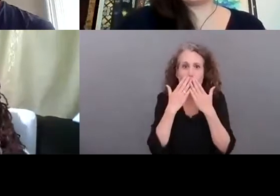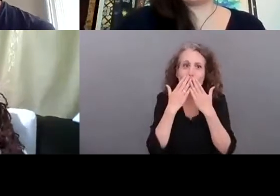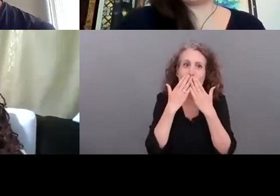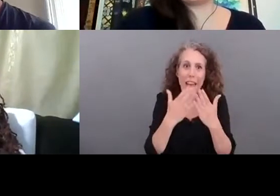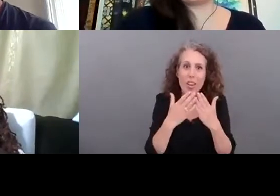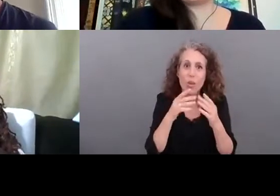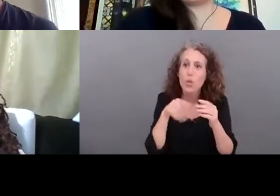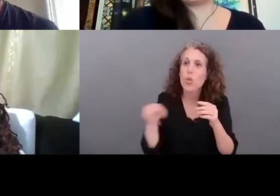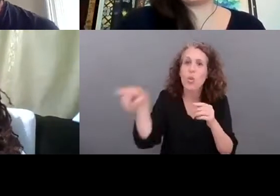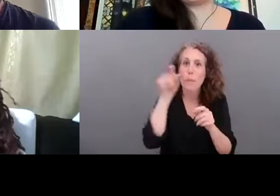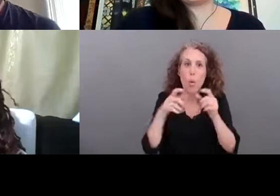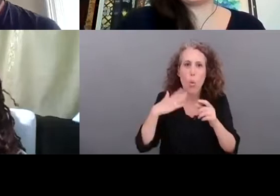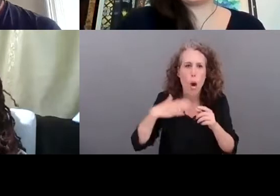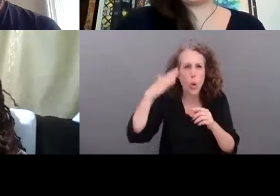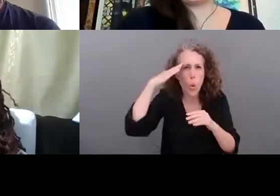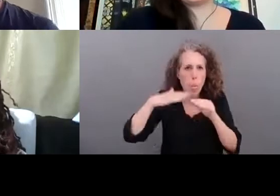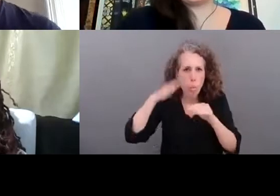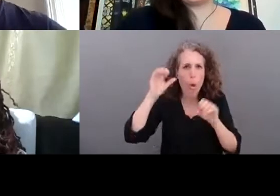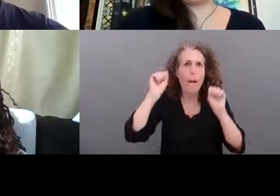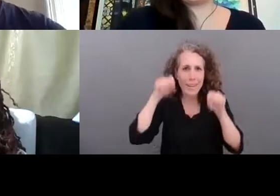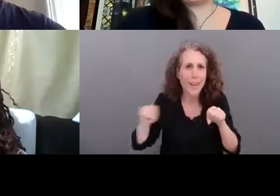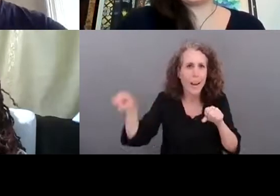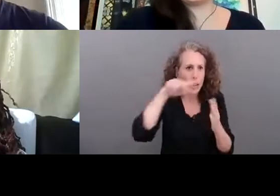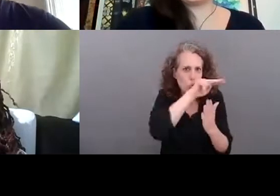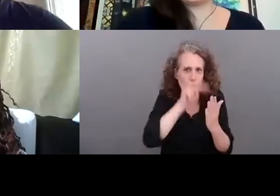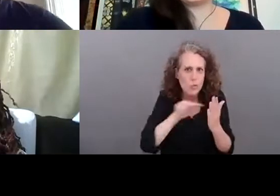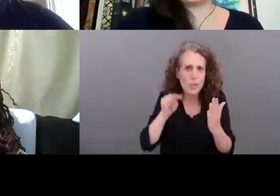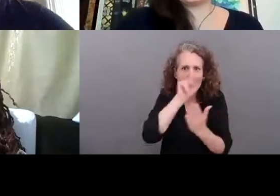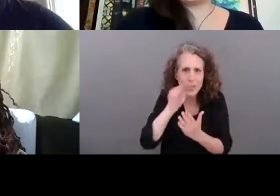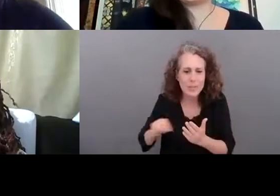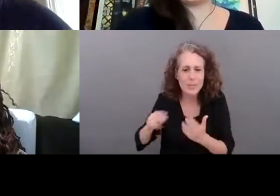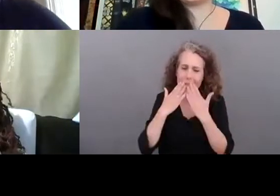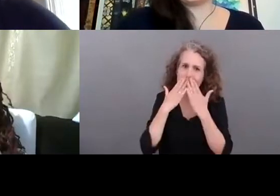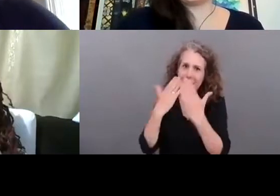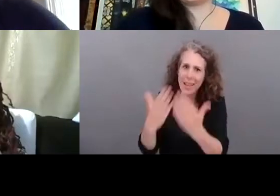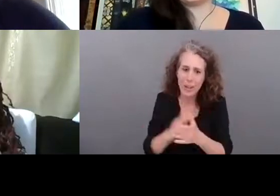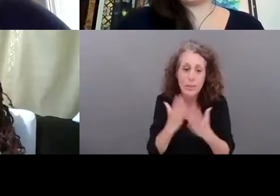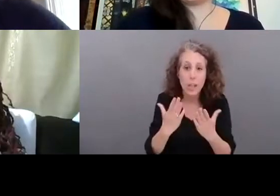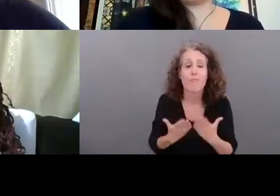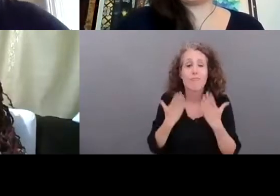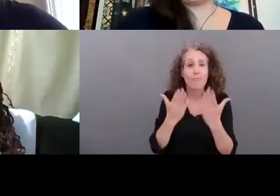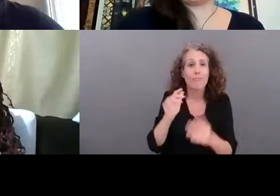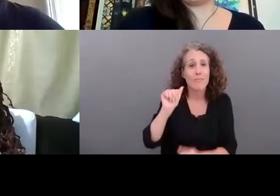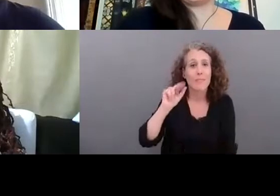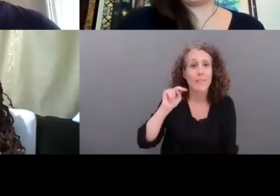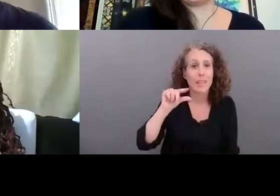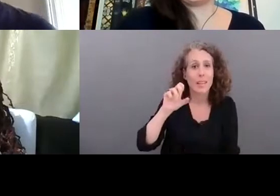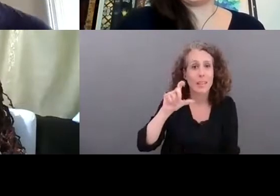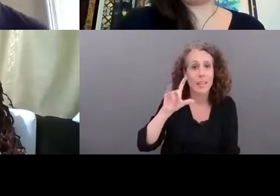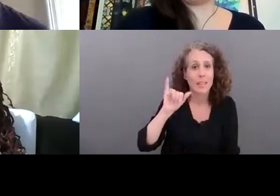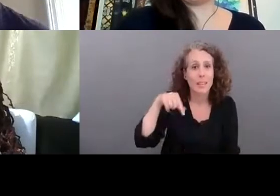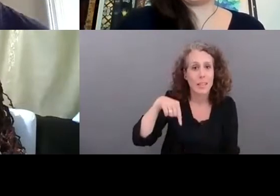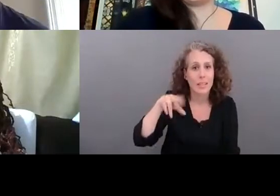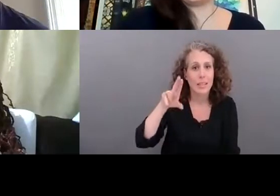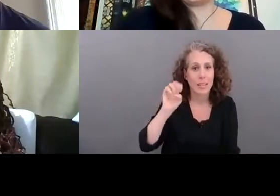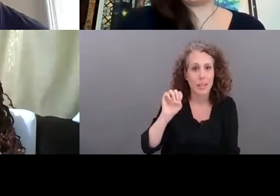persuadé que ces recherches seront publiées pour tout le monde. Merci encore. Je vais désormais passer la parole à Angélique